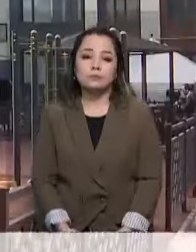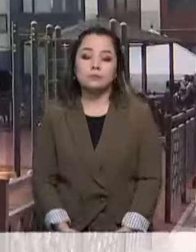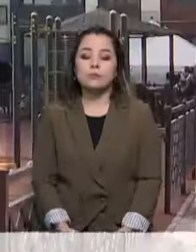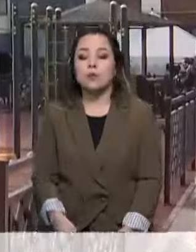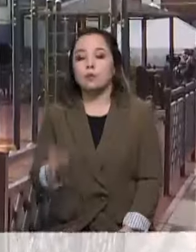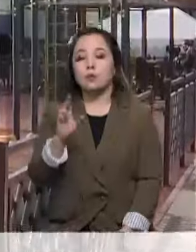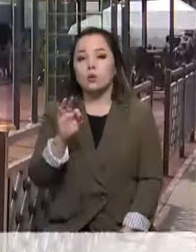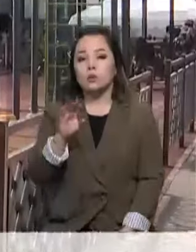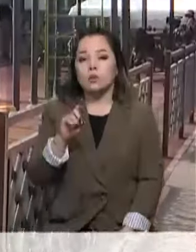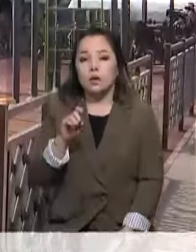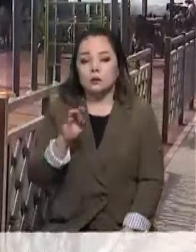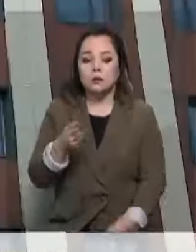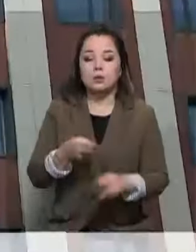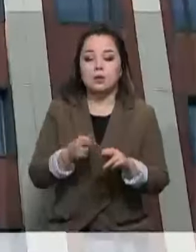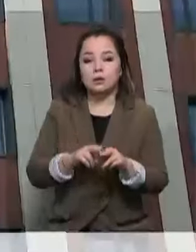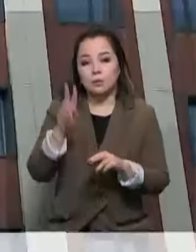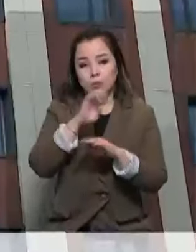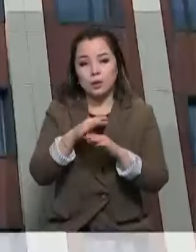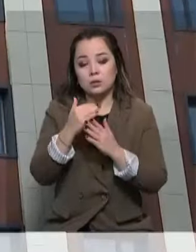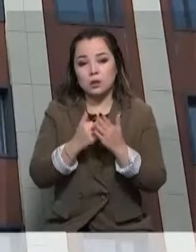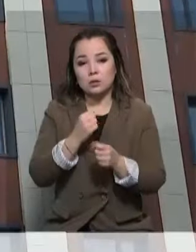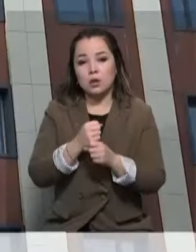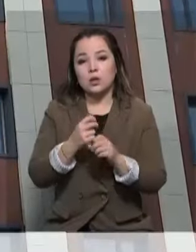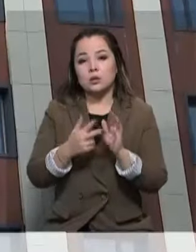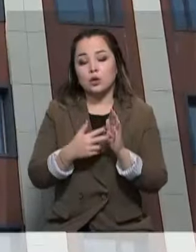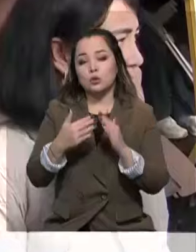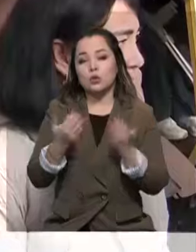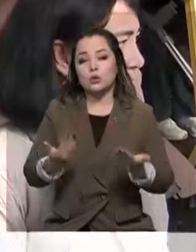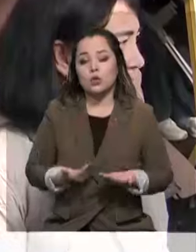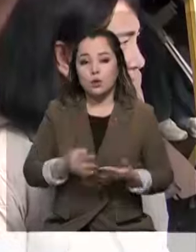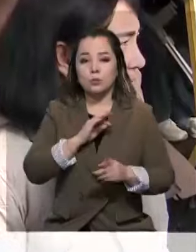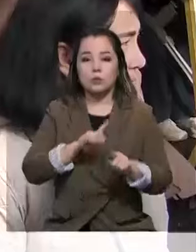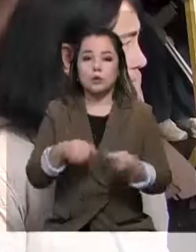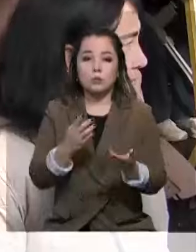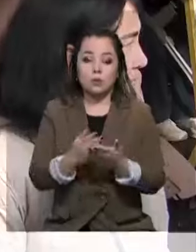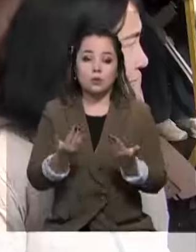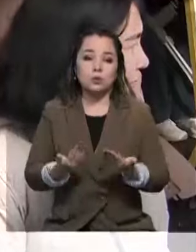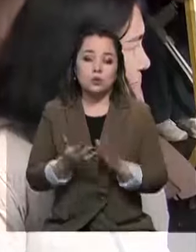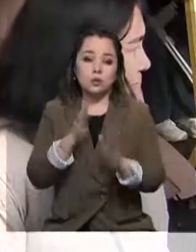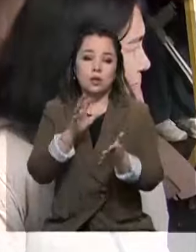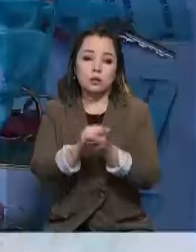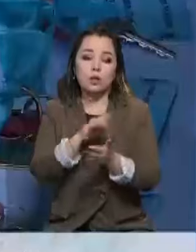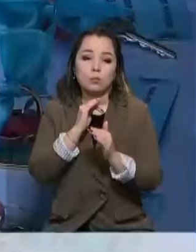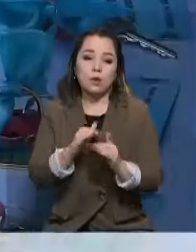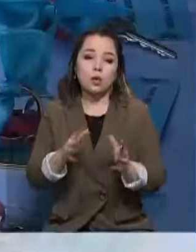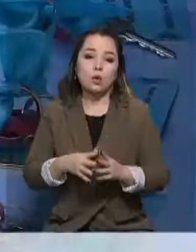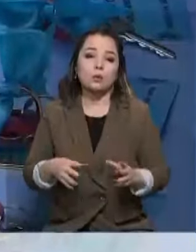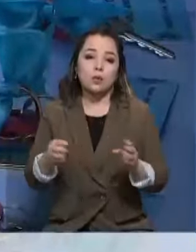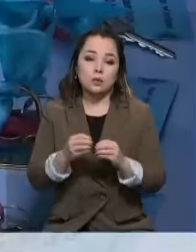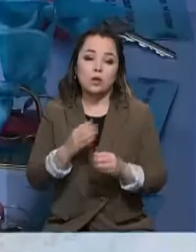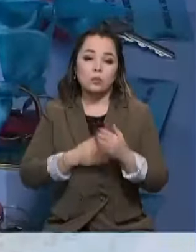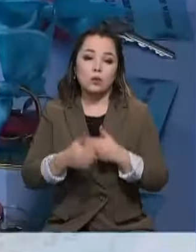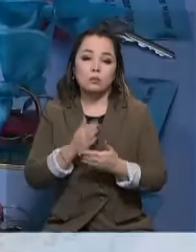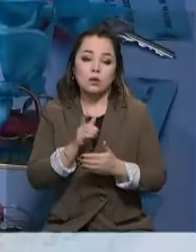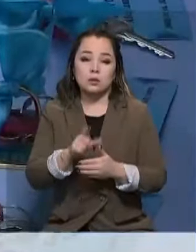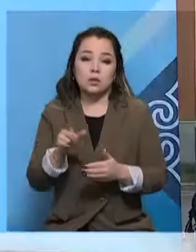Бозарық шағын ауданында мемлекеттік бағдарламамен салынған көпқабатты 8 үй мереке қарсаңында қолданысқа берілді. Пәтер кезегінде тұрған көпбалалы отбасылар мен